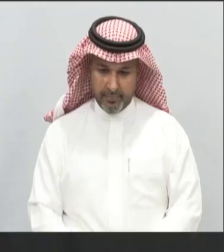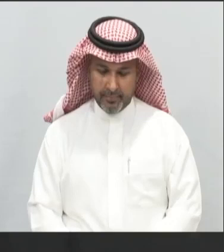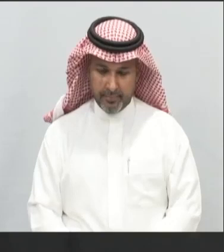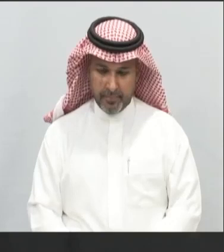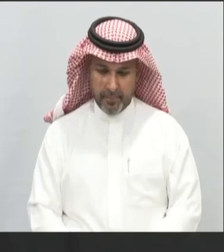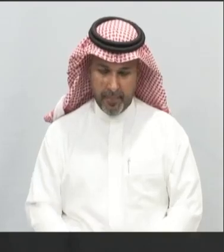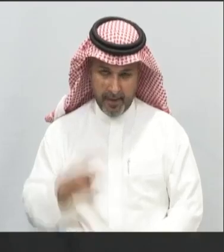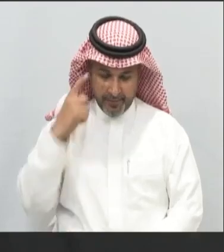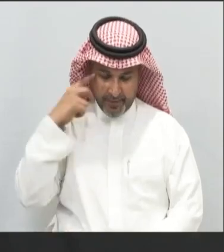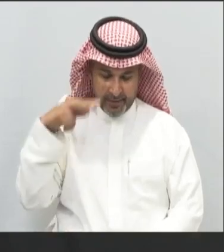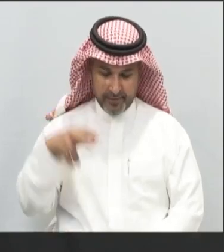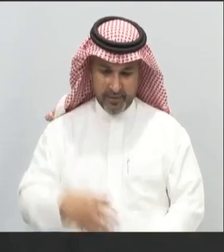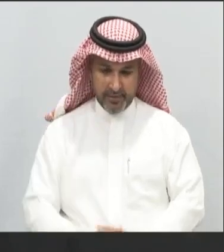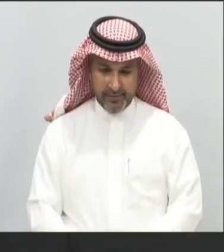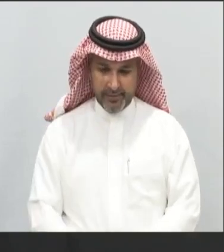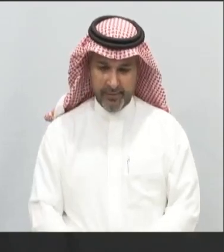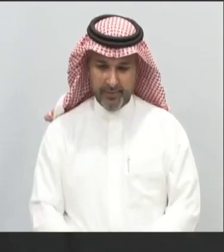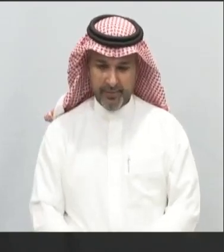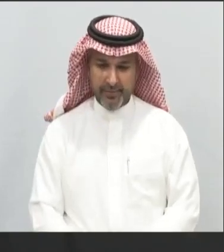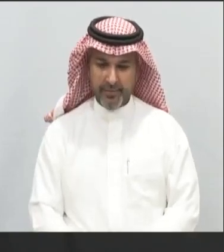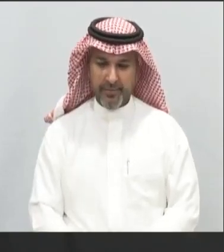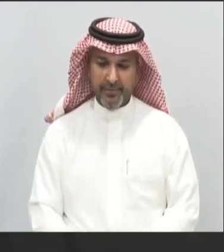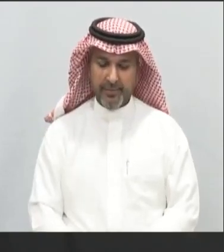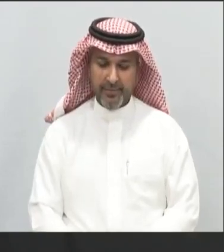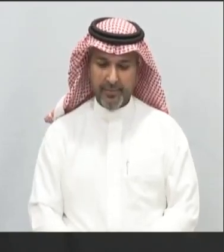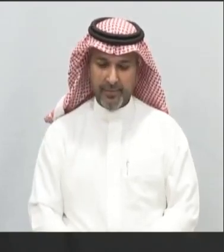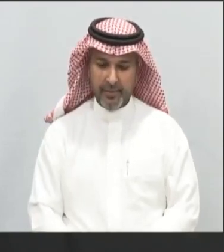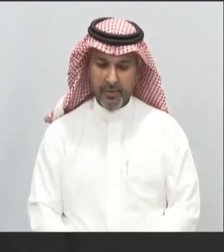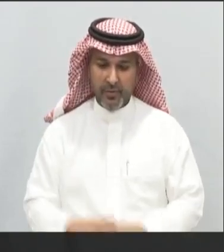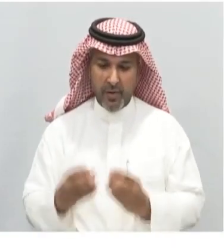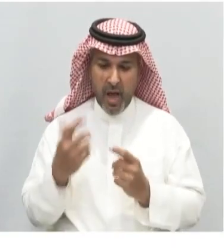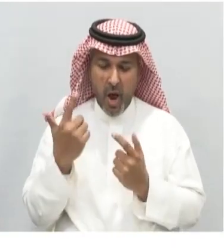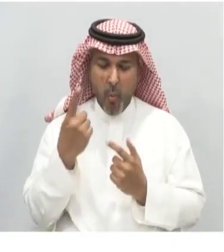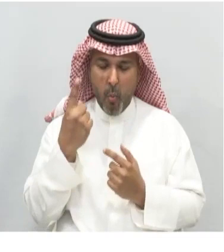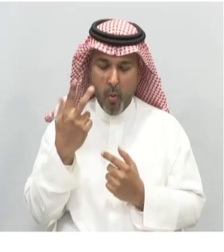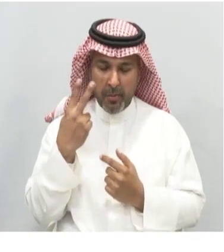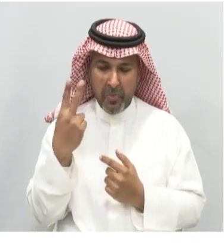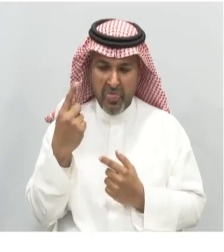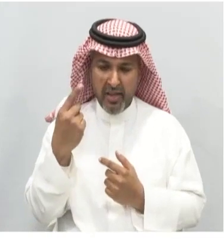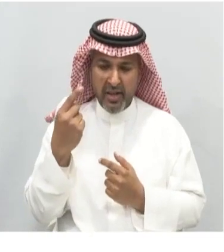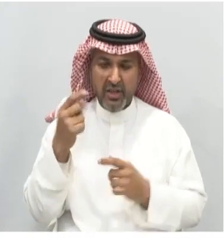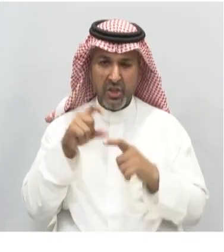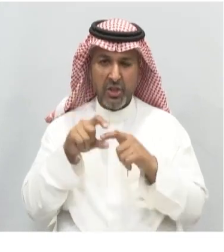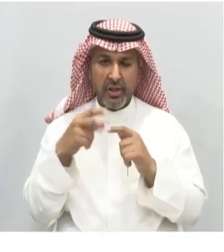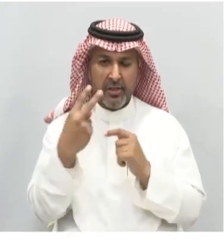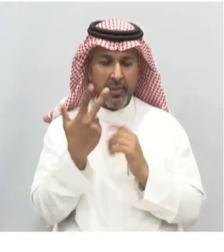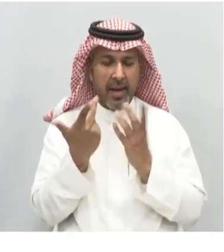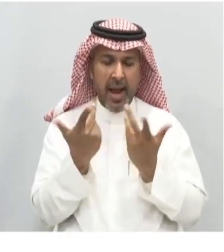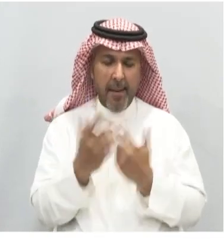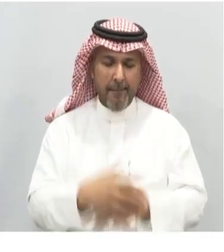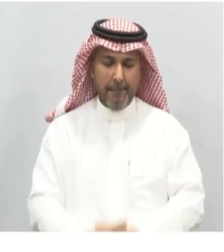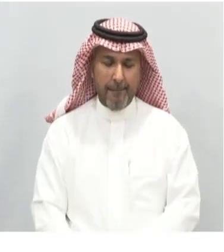ها يا مبدعين وصلتوا الاجابه بارك الله فيكم اذا الان اصبحت لنا الطريقه اسهل